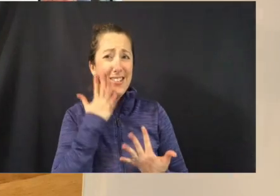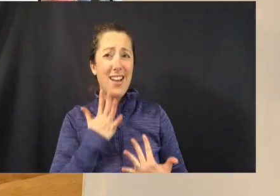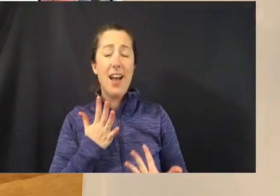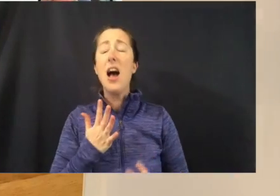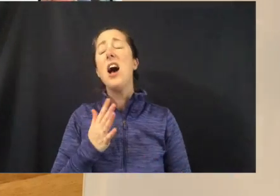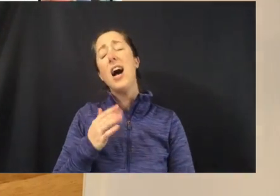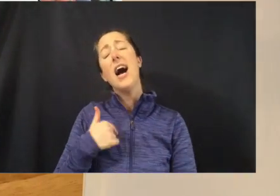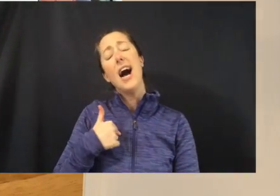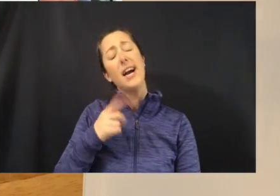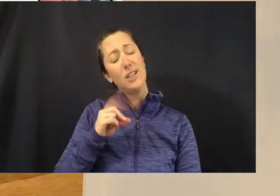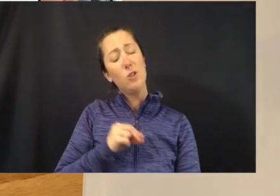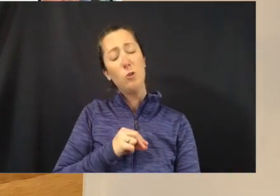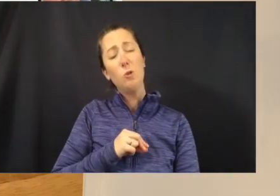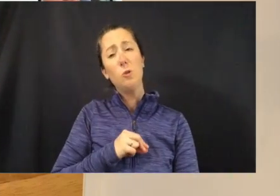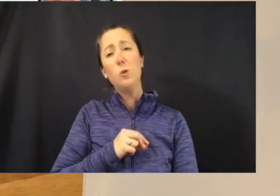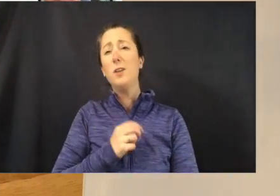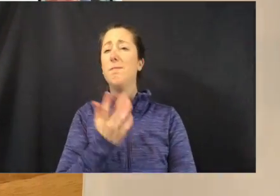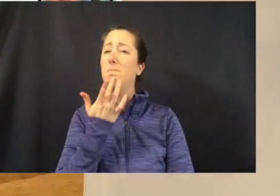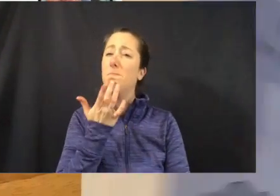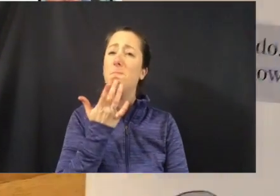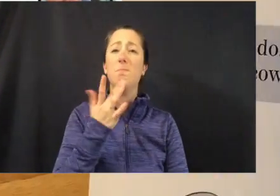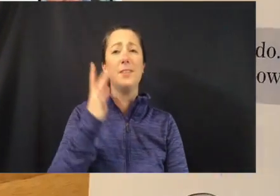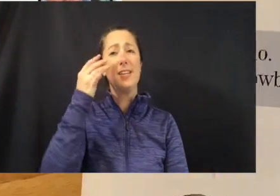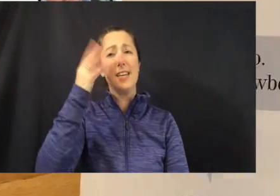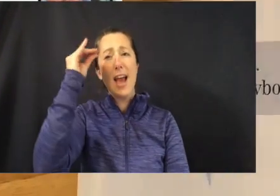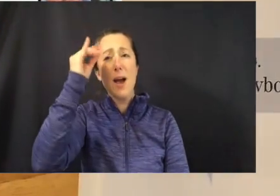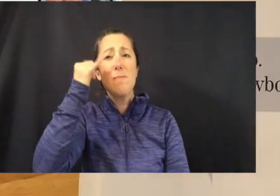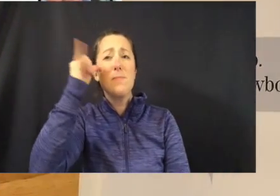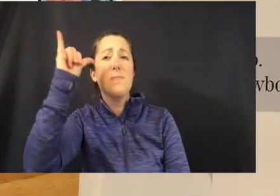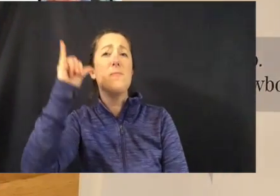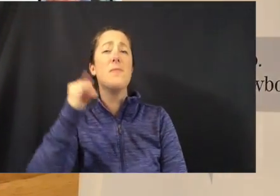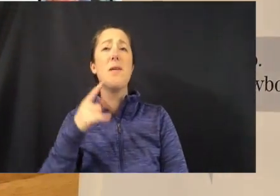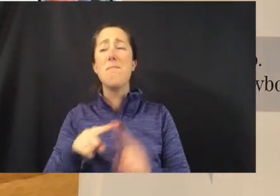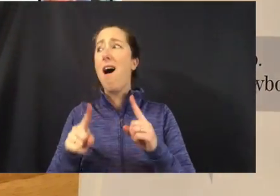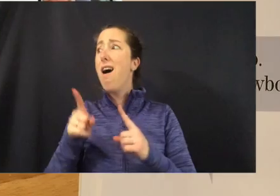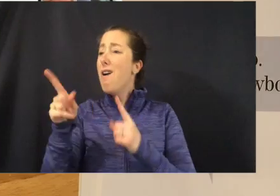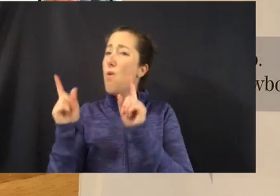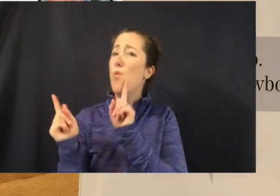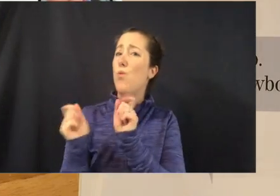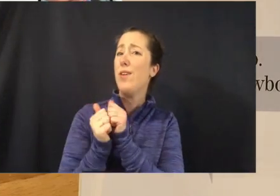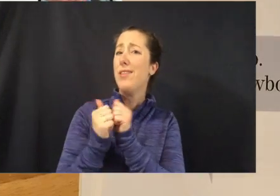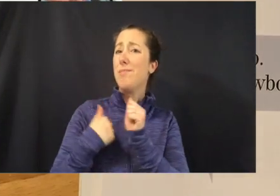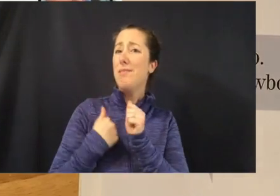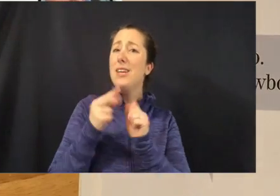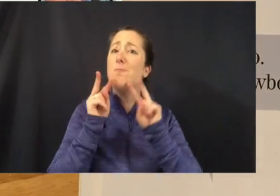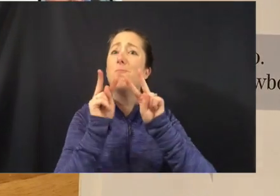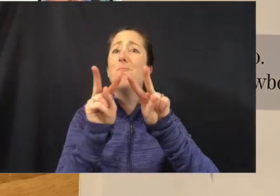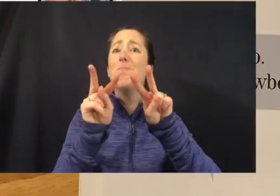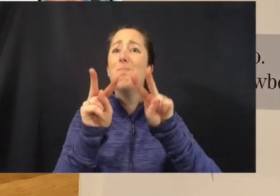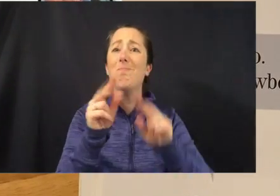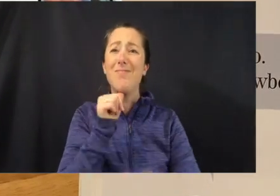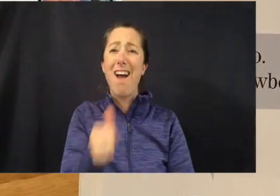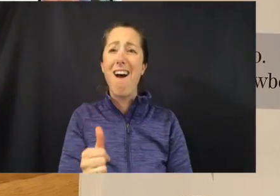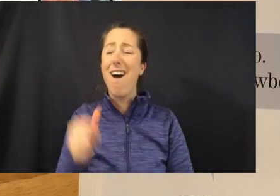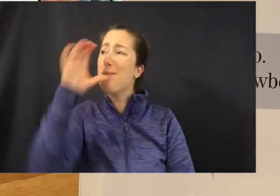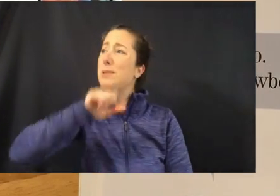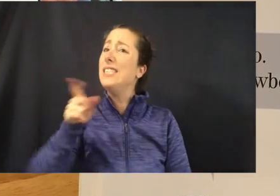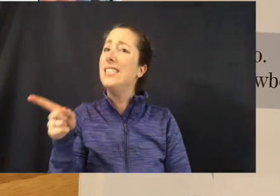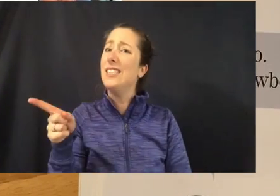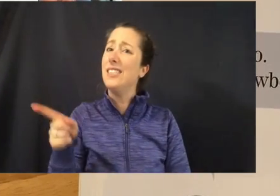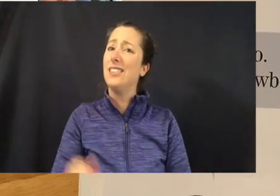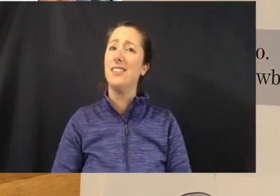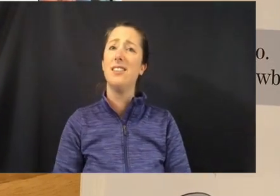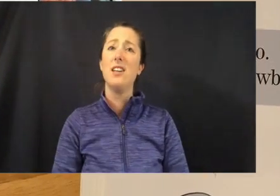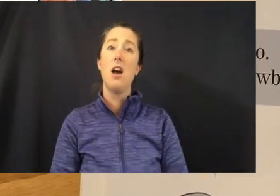aimes les cowboys. I do. I love cowboys. Oui, j'aime les But you were cowboys. not there to see him. Mais tu n'étais pas